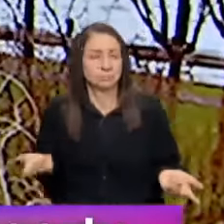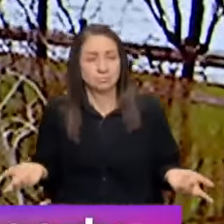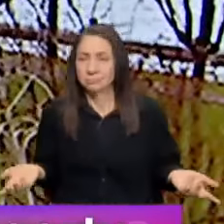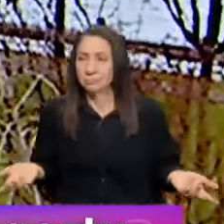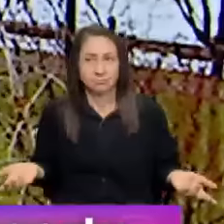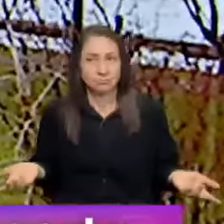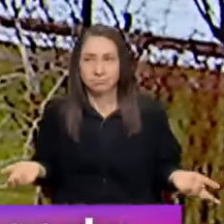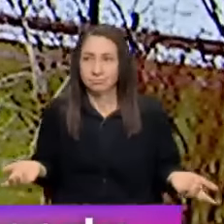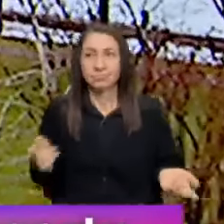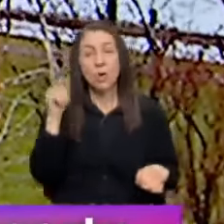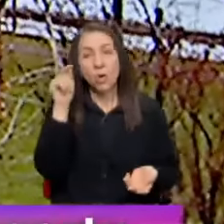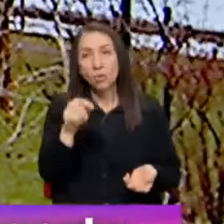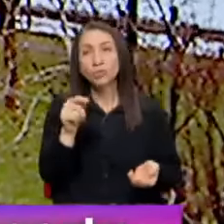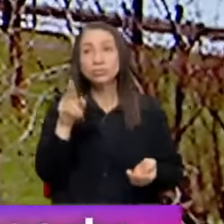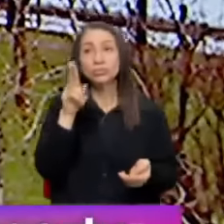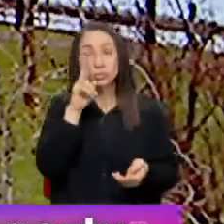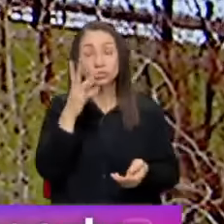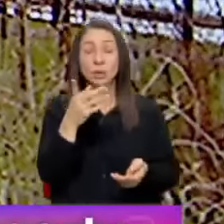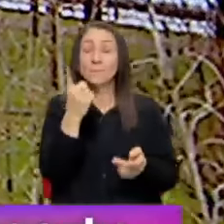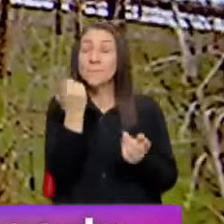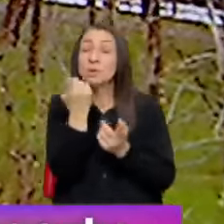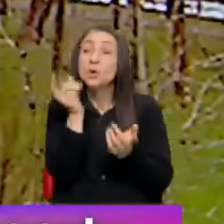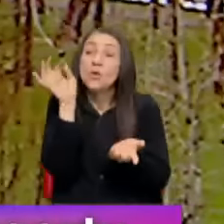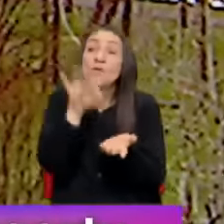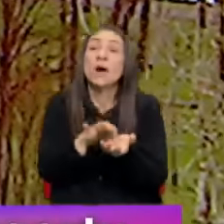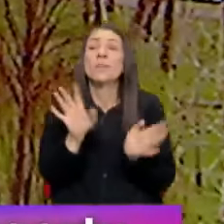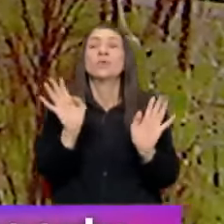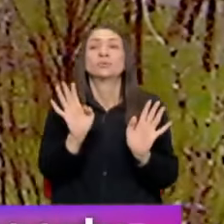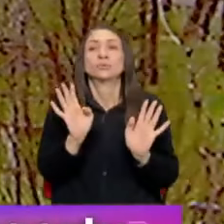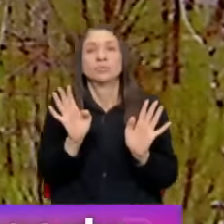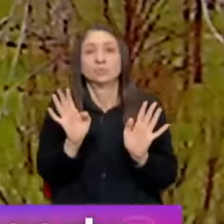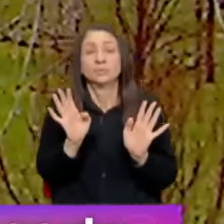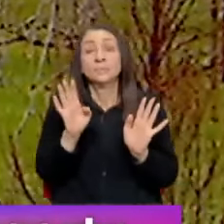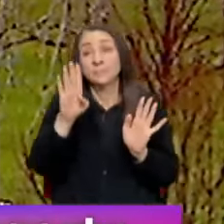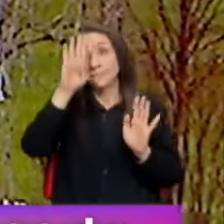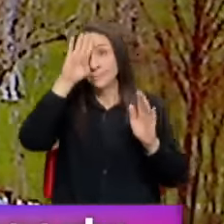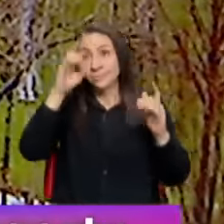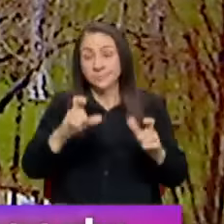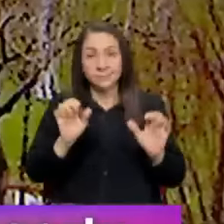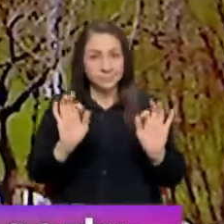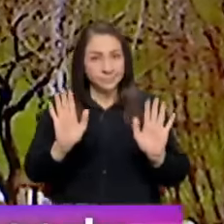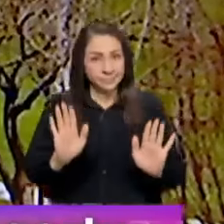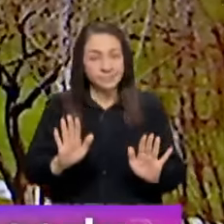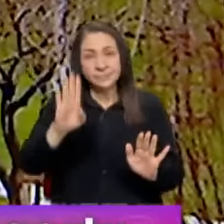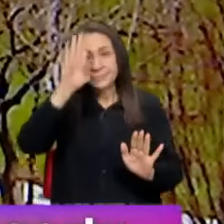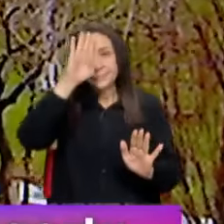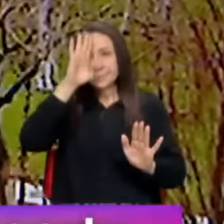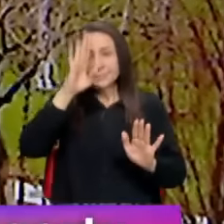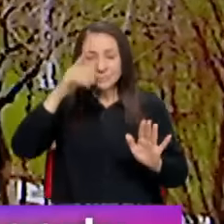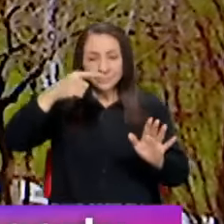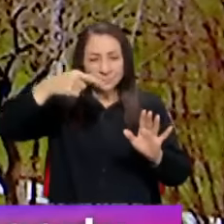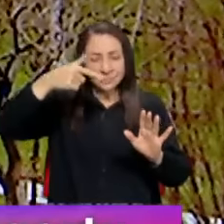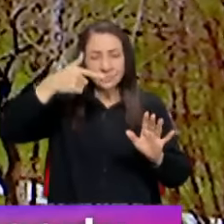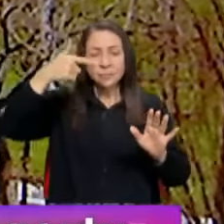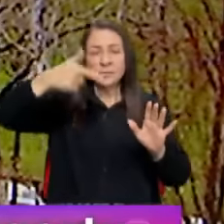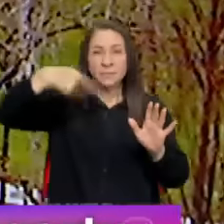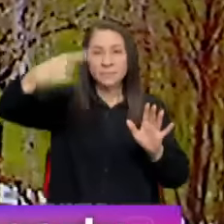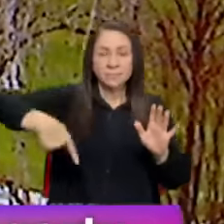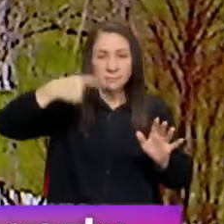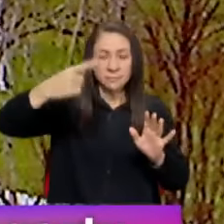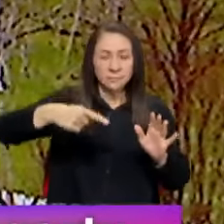acaba? İşte onun sonucuna bir türlü varamıyoruz, ulaşamıyoruz. İstanbul'da kalalım. İstanbul'da beton mikserinin altında